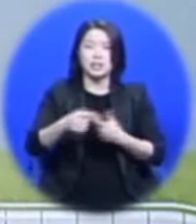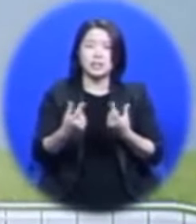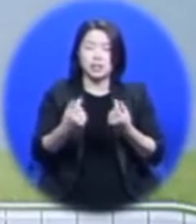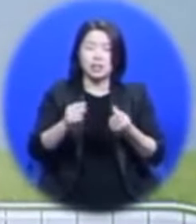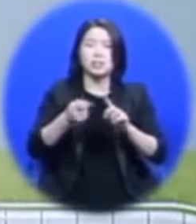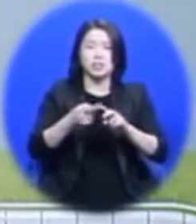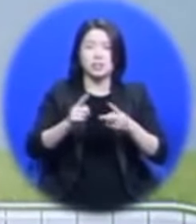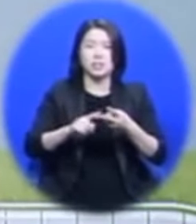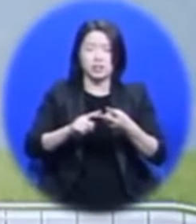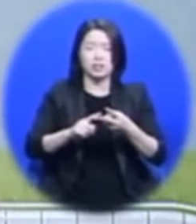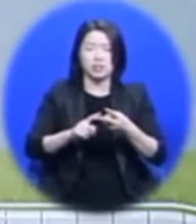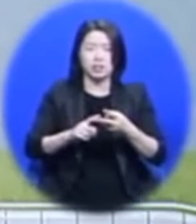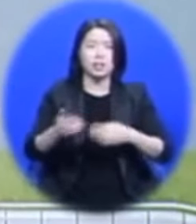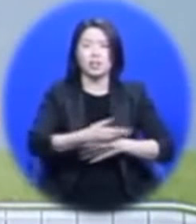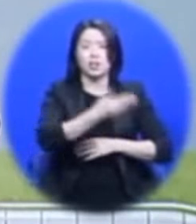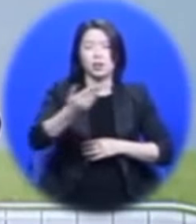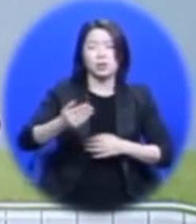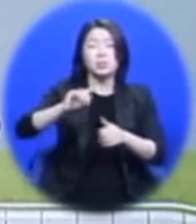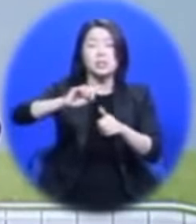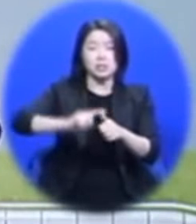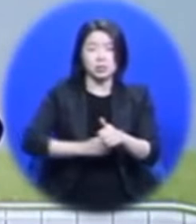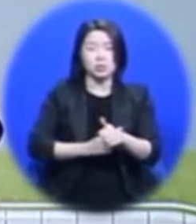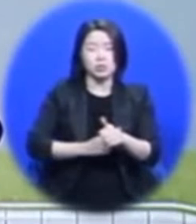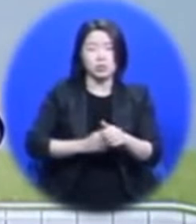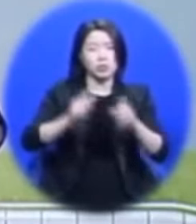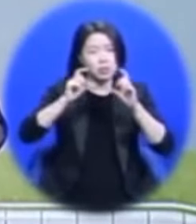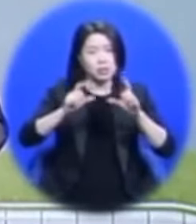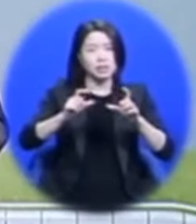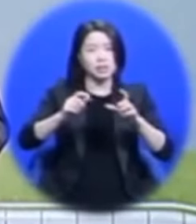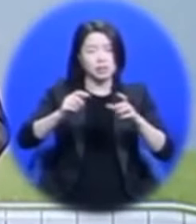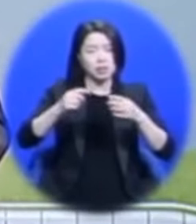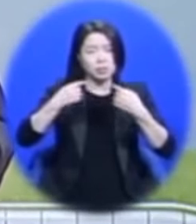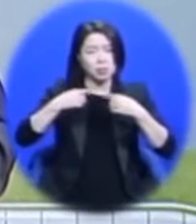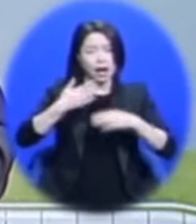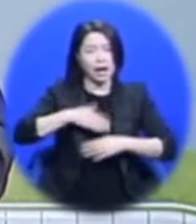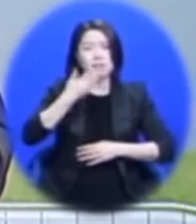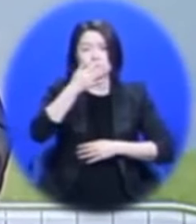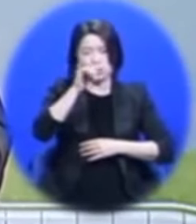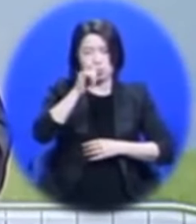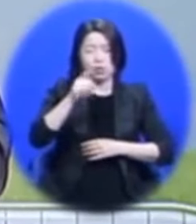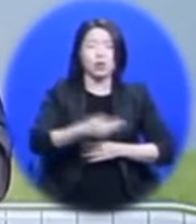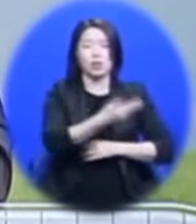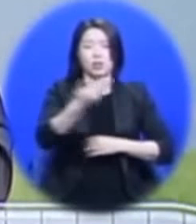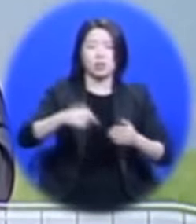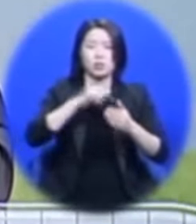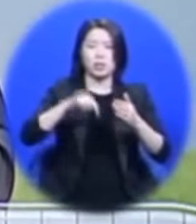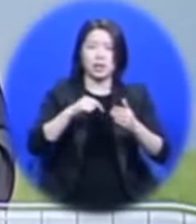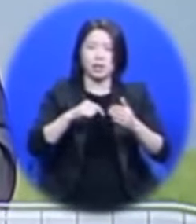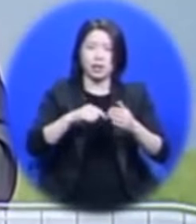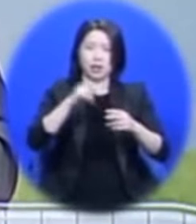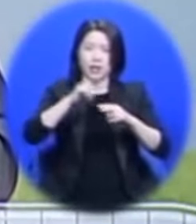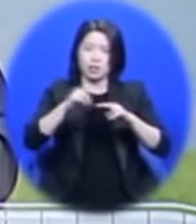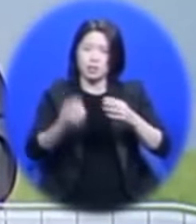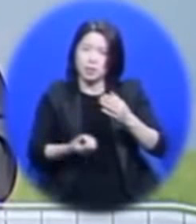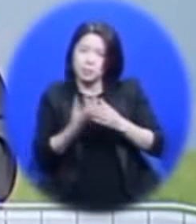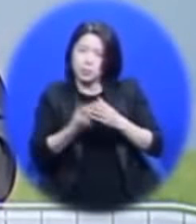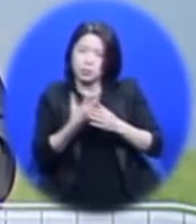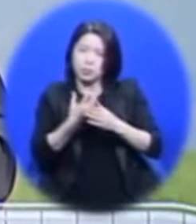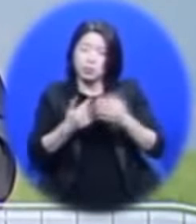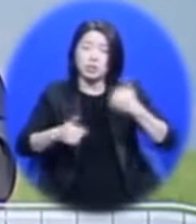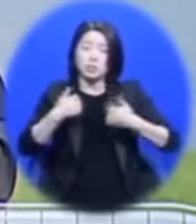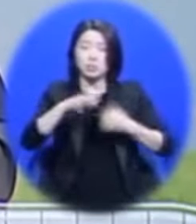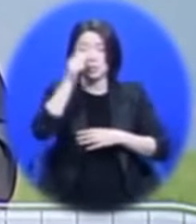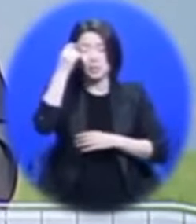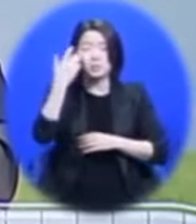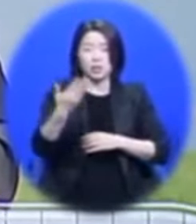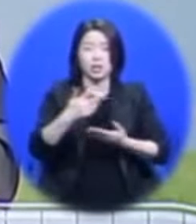그랬는지 어땠는지는 여러분 스스로 진단할 수 있습니다. 여러분 안에 샘솟는 기쁨이 여전히 있습니까?